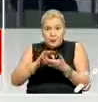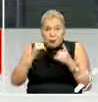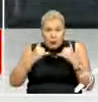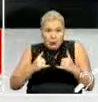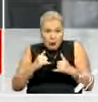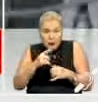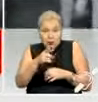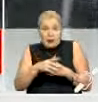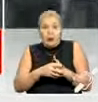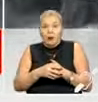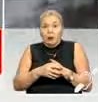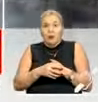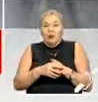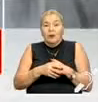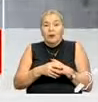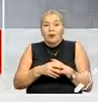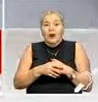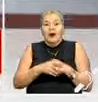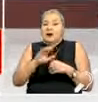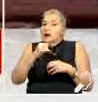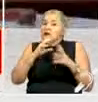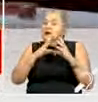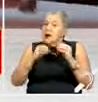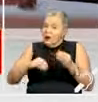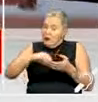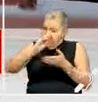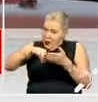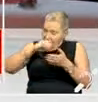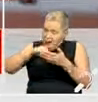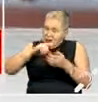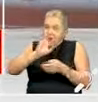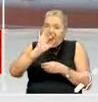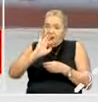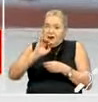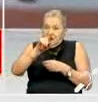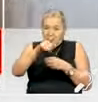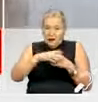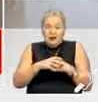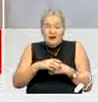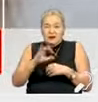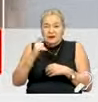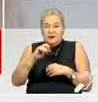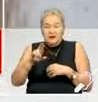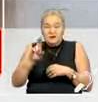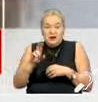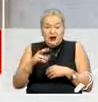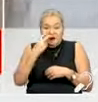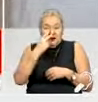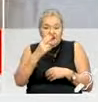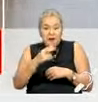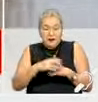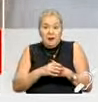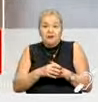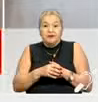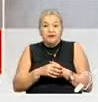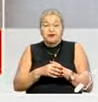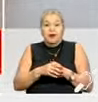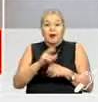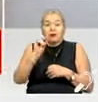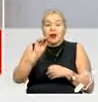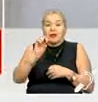față, așa cum am spus, și România este semnatară a acestui demers, dar vedem că cei de la